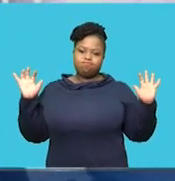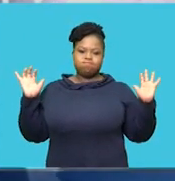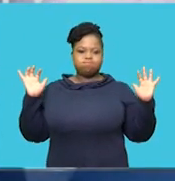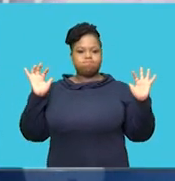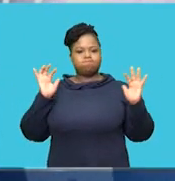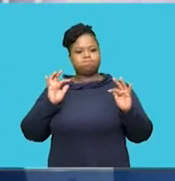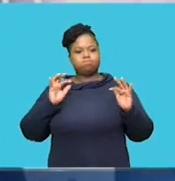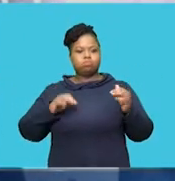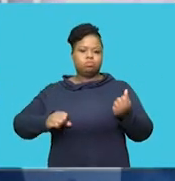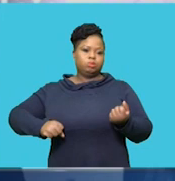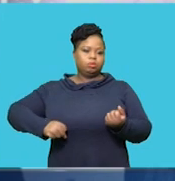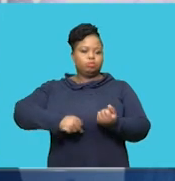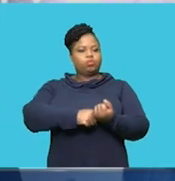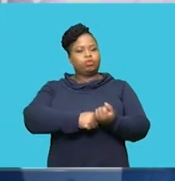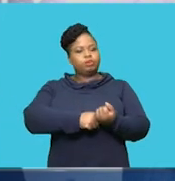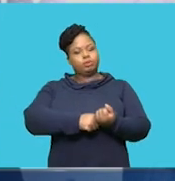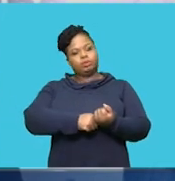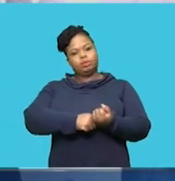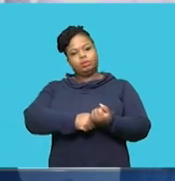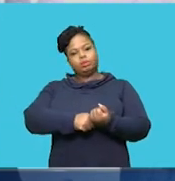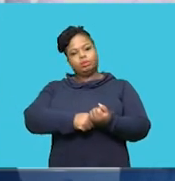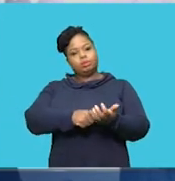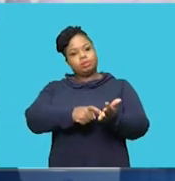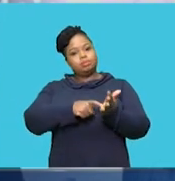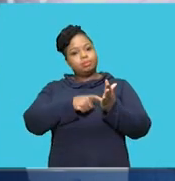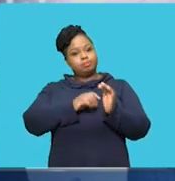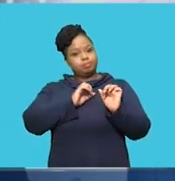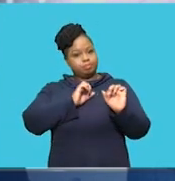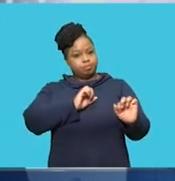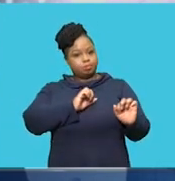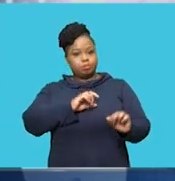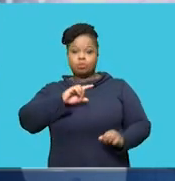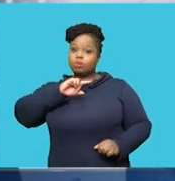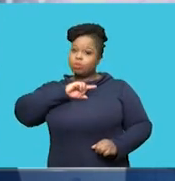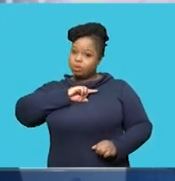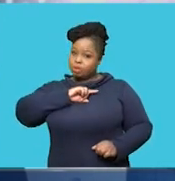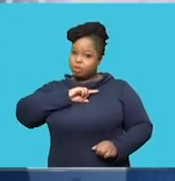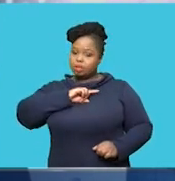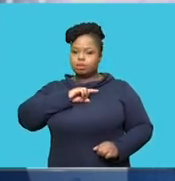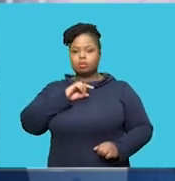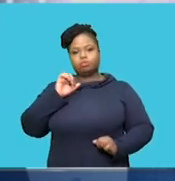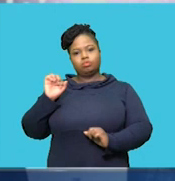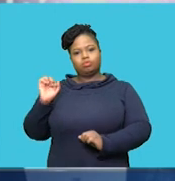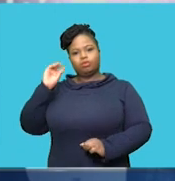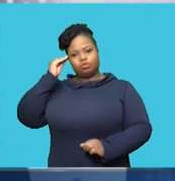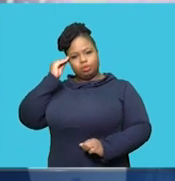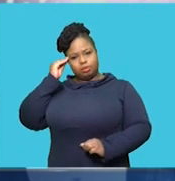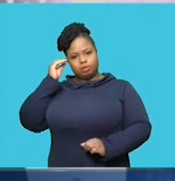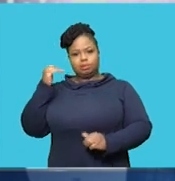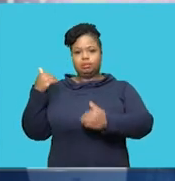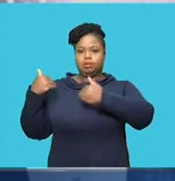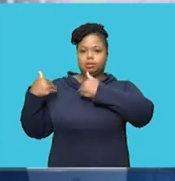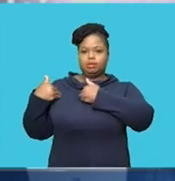EPCO and support their demands because they are in their interests. The safety